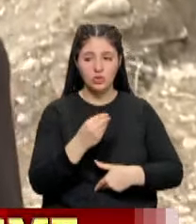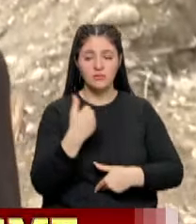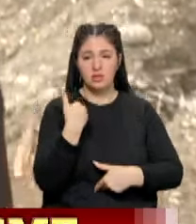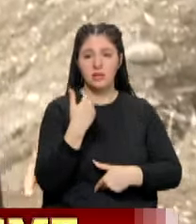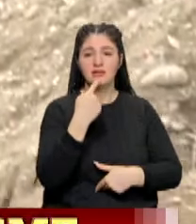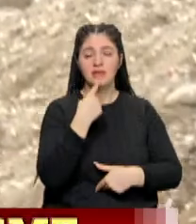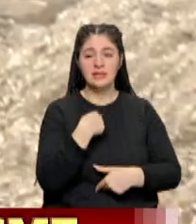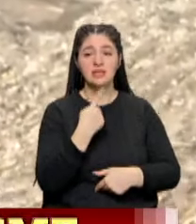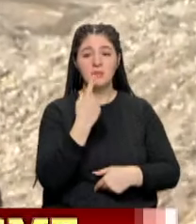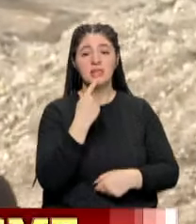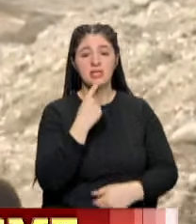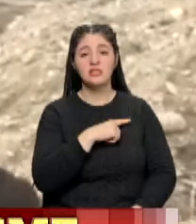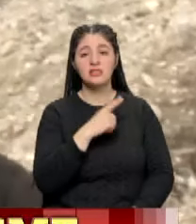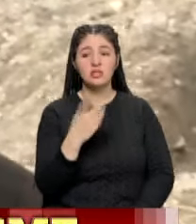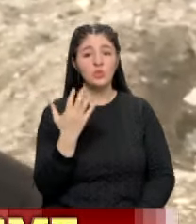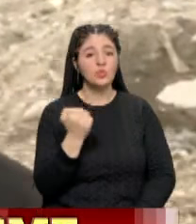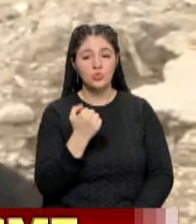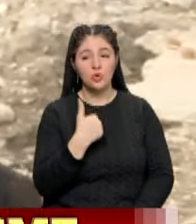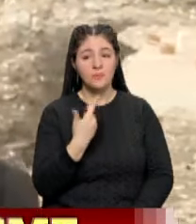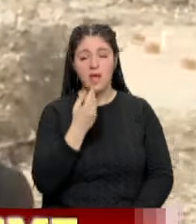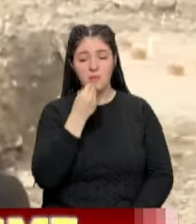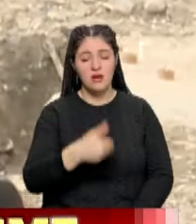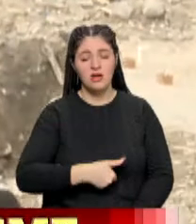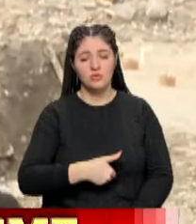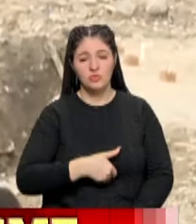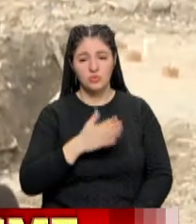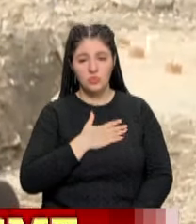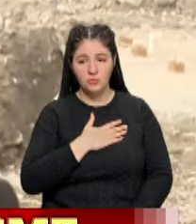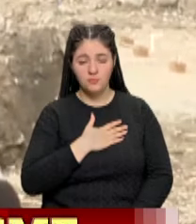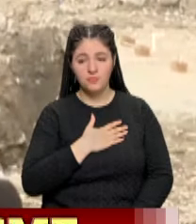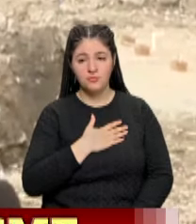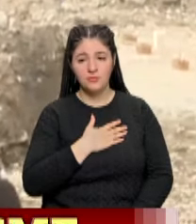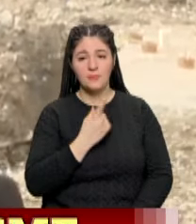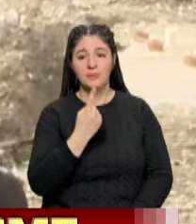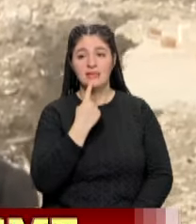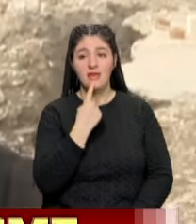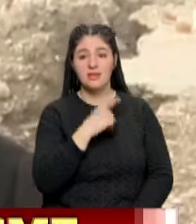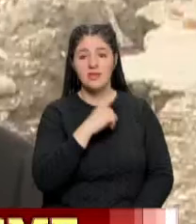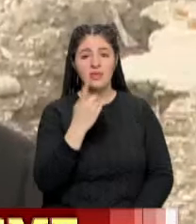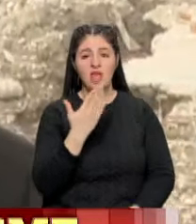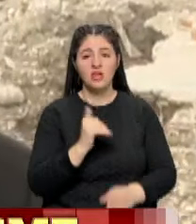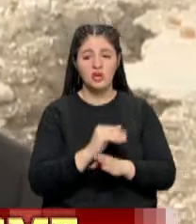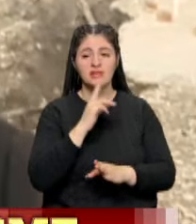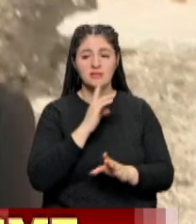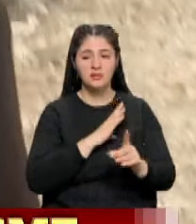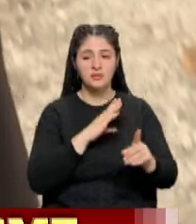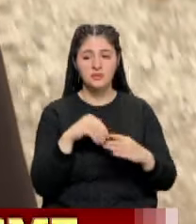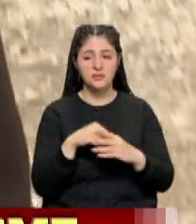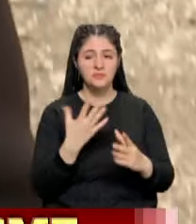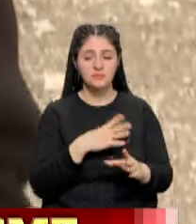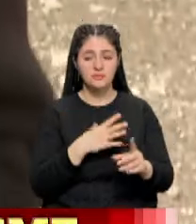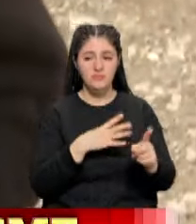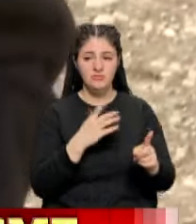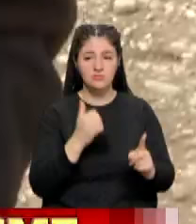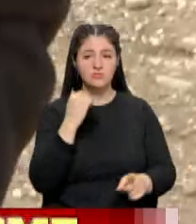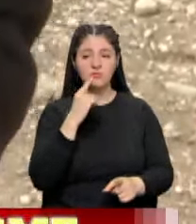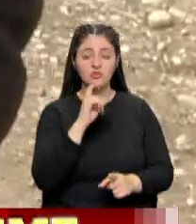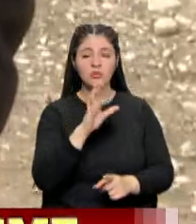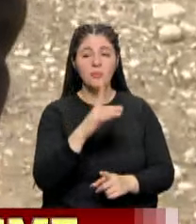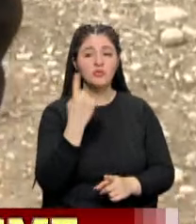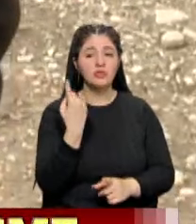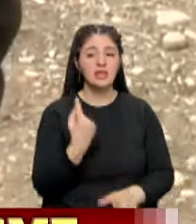bana dediniz ki bir yıldır ne üşüyorum ne acıkıyorum. Evet. Bir yıldır ne yaşadığınıza ve kızınız için ne istediğinize döneceğim ama